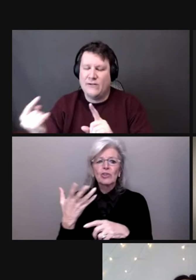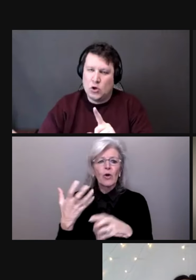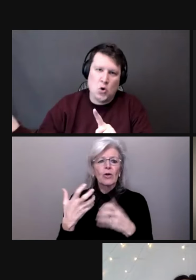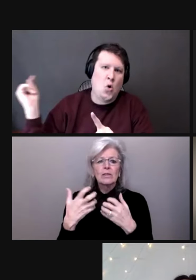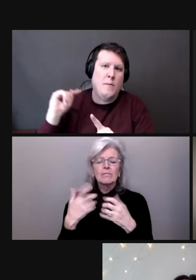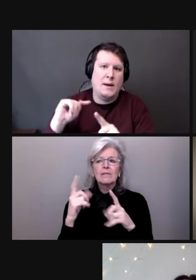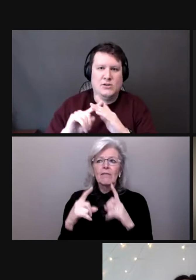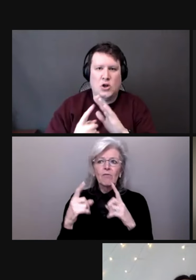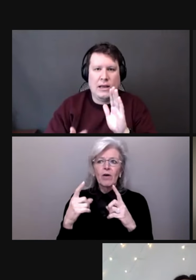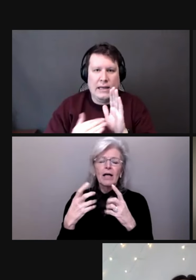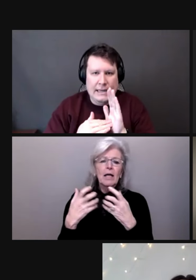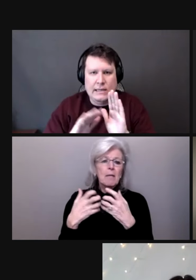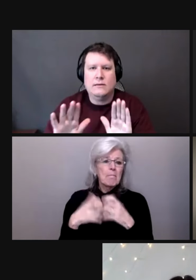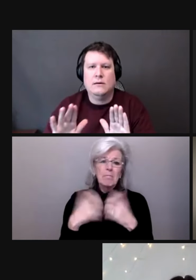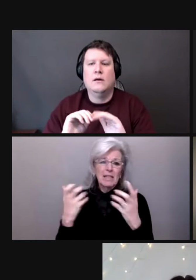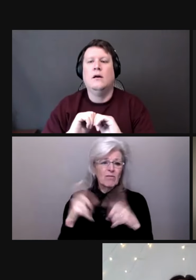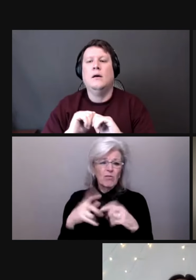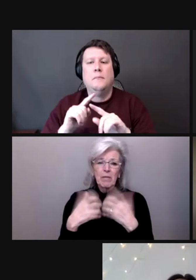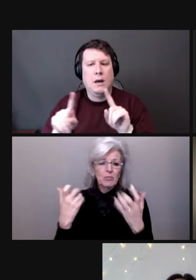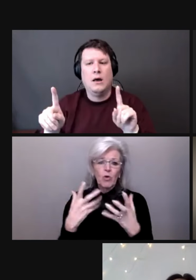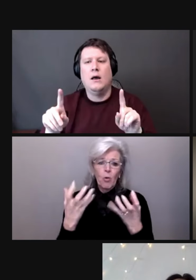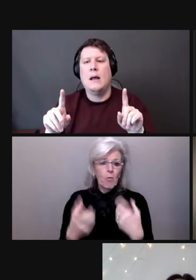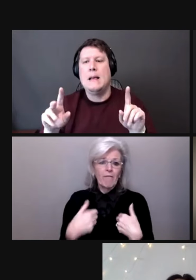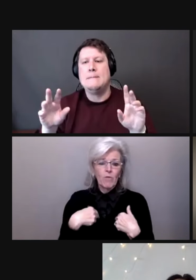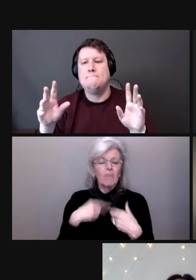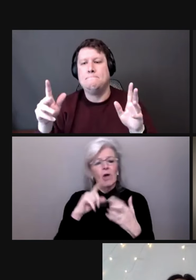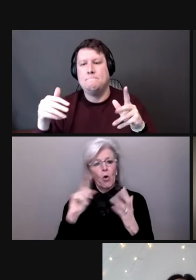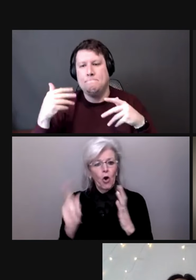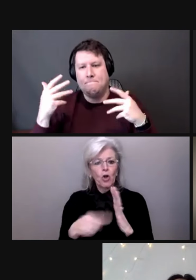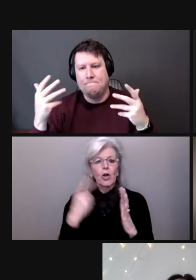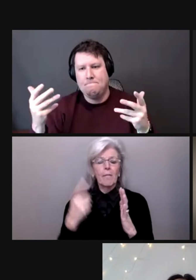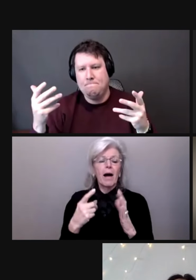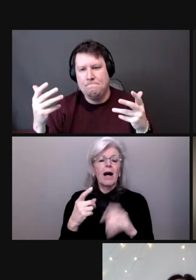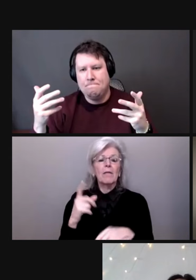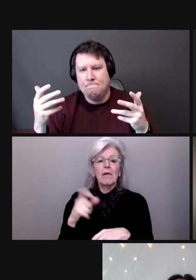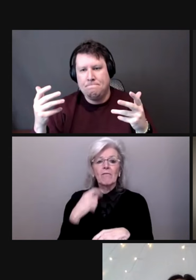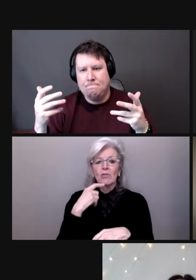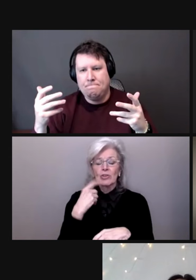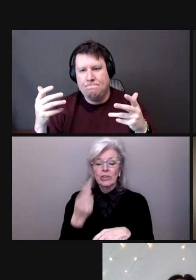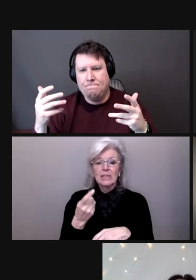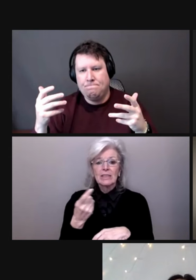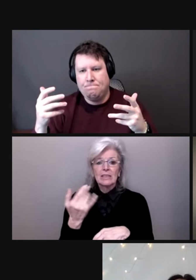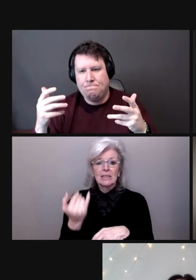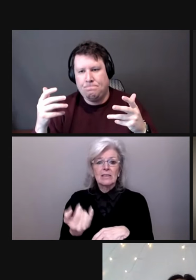on voudrait. Alors, on recommence. Mais je dois dire, je dois dire que